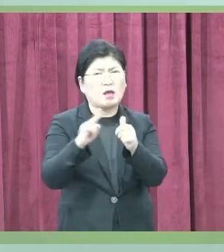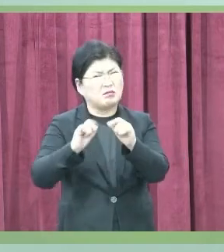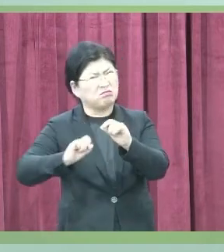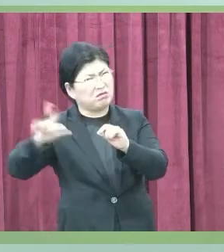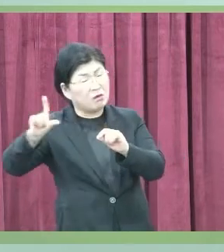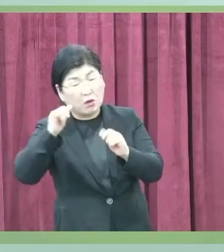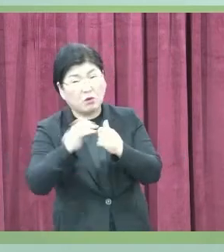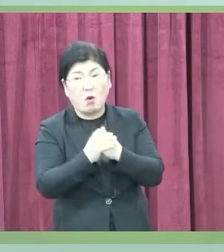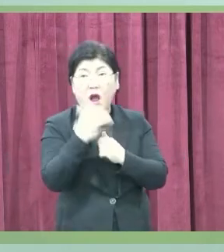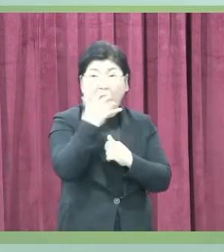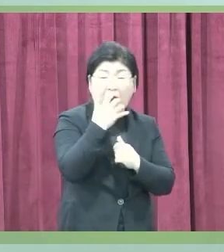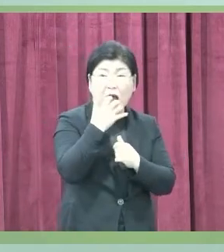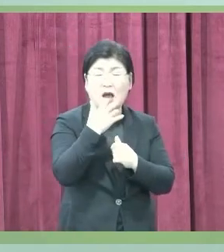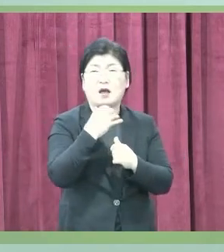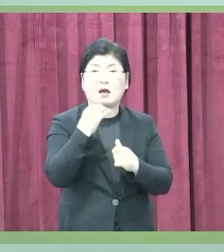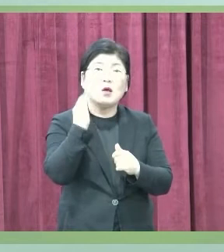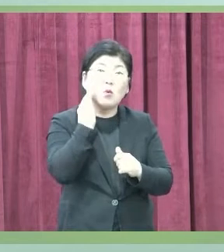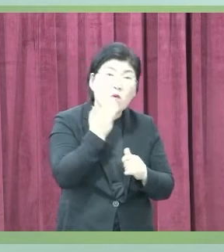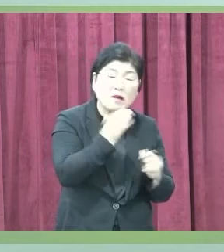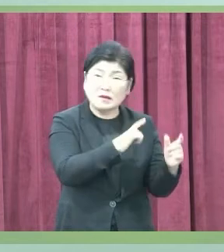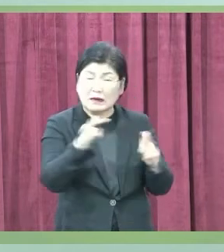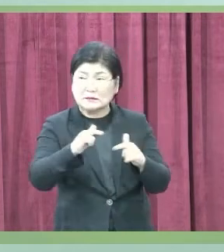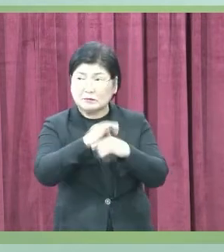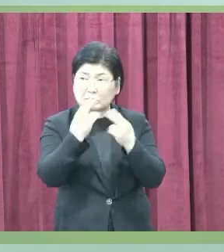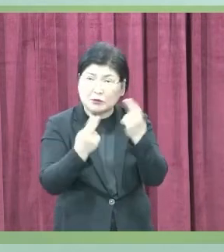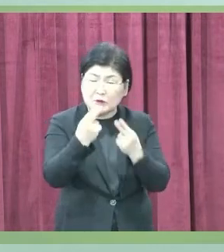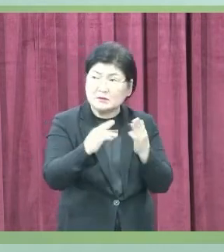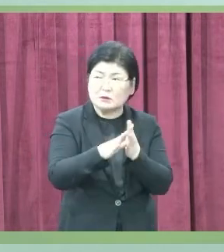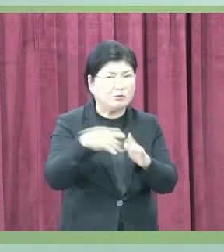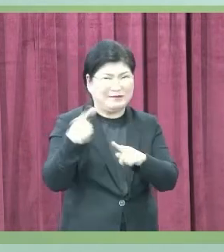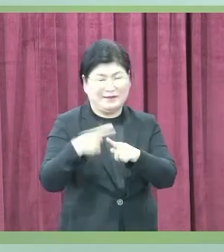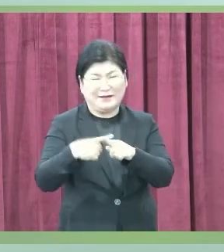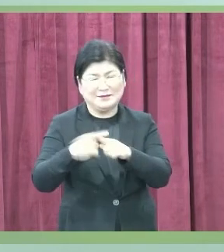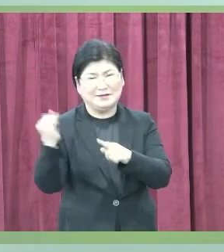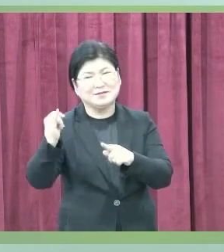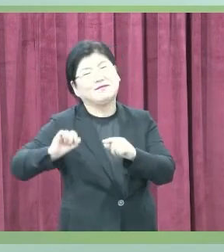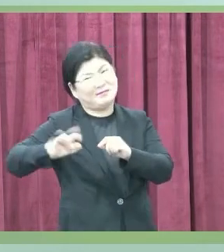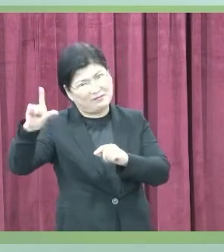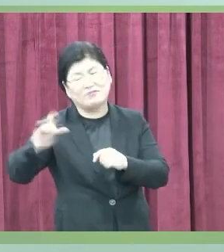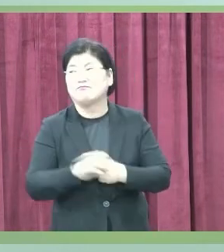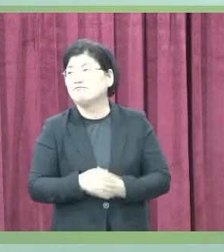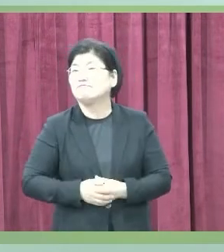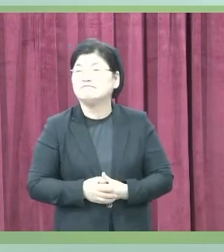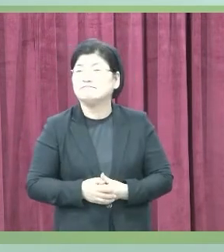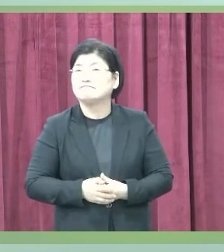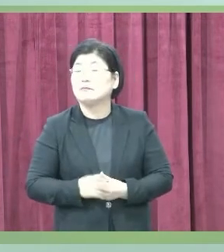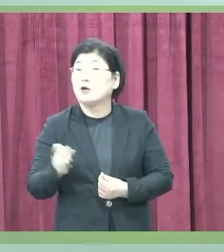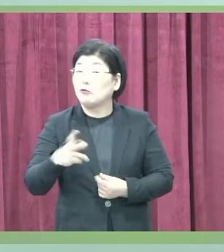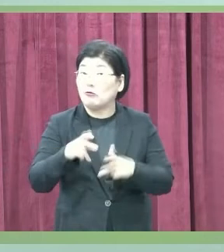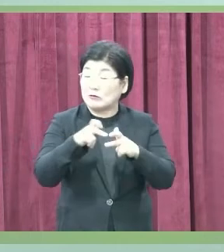장애인 비장애인 다 똑같고요. 그래서 요거는 그 정도로 이해하시면 될 것 같고요. 이거는